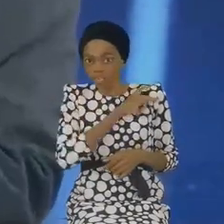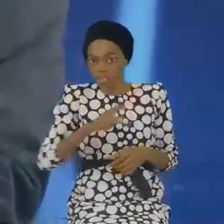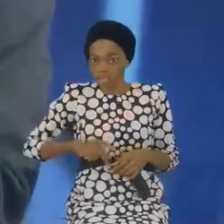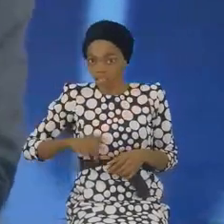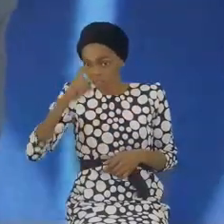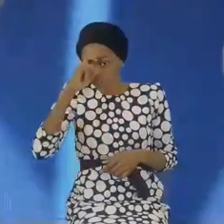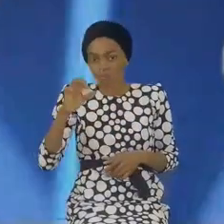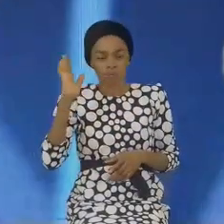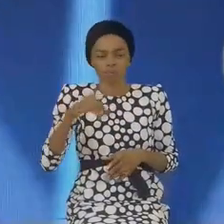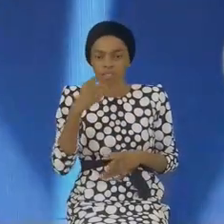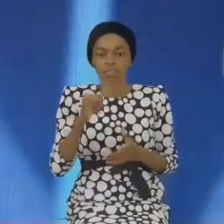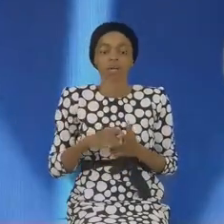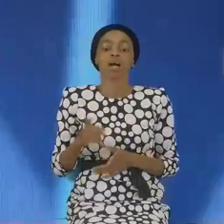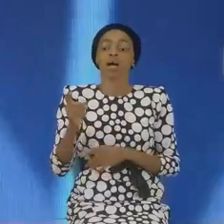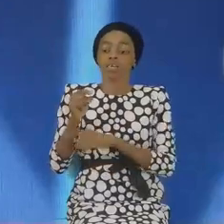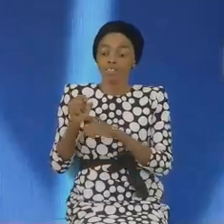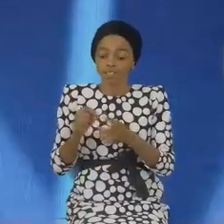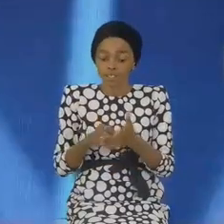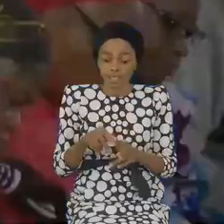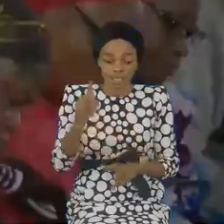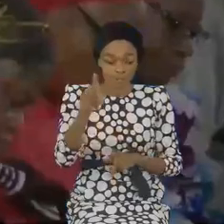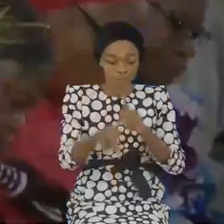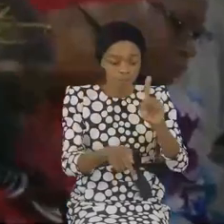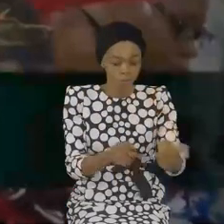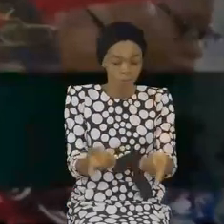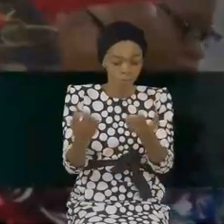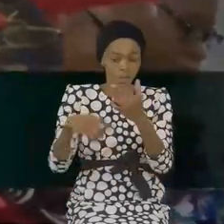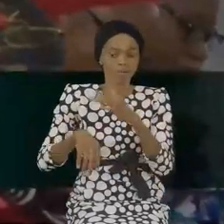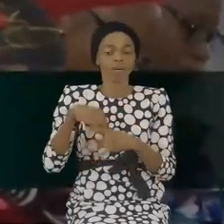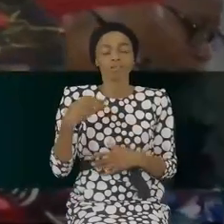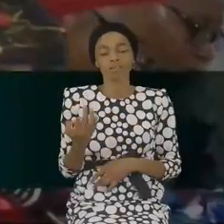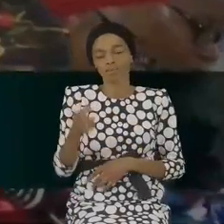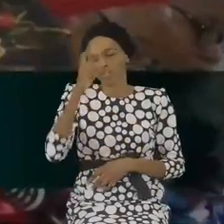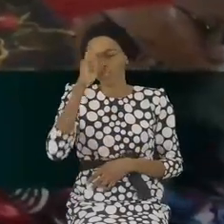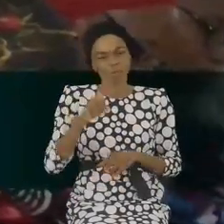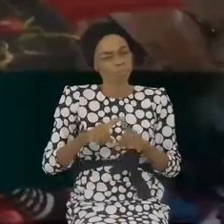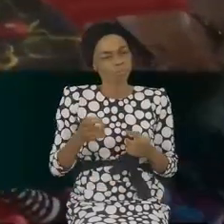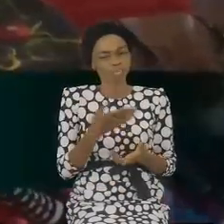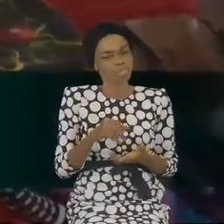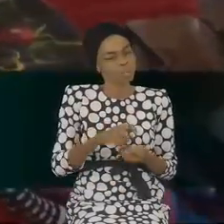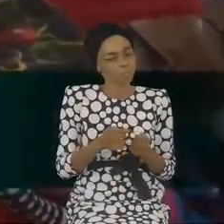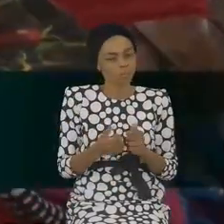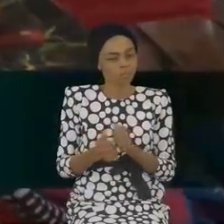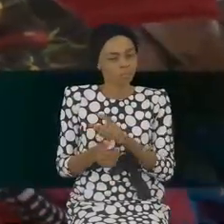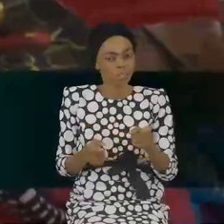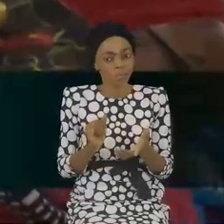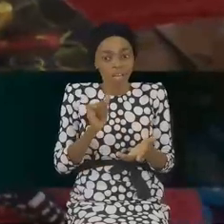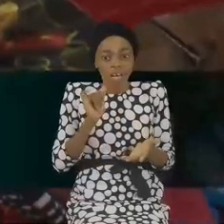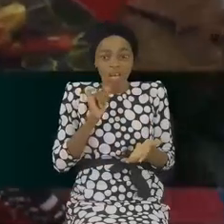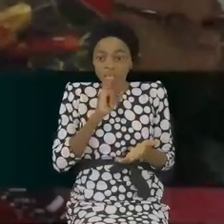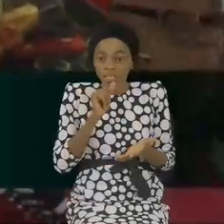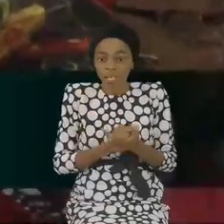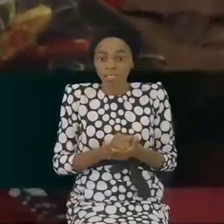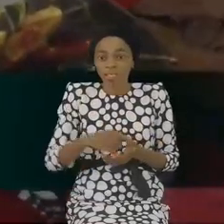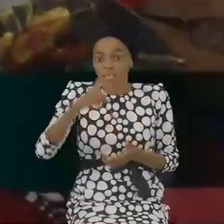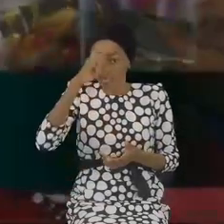témoigné, ils sont sortis d'Égypte. Mais le problème avec eux, c'est que l'Égypte n'était pas